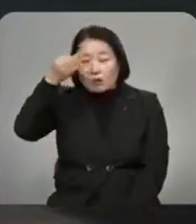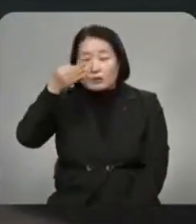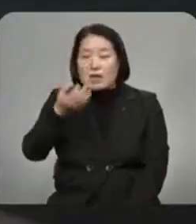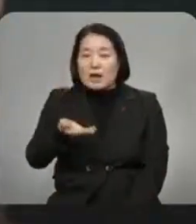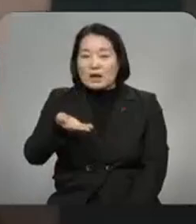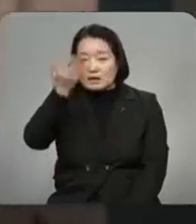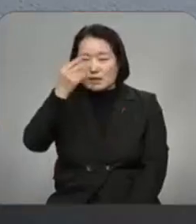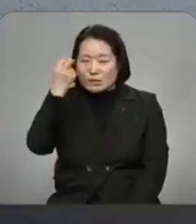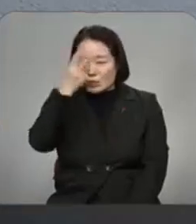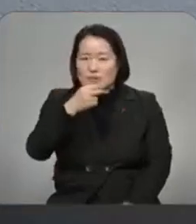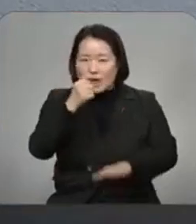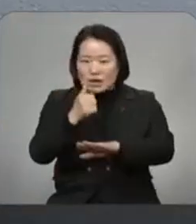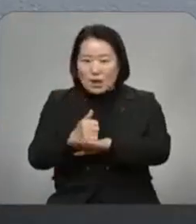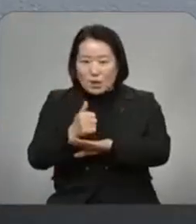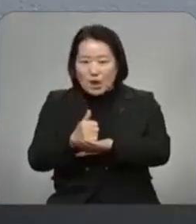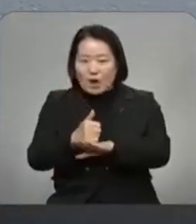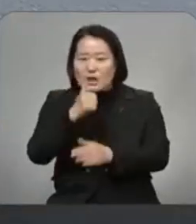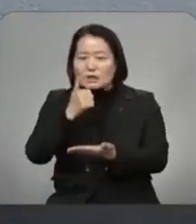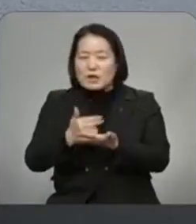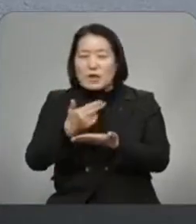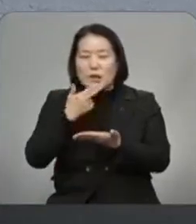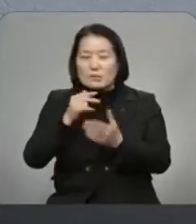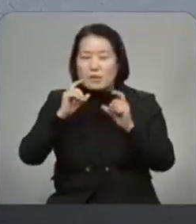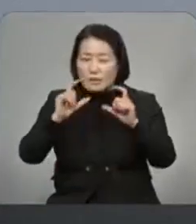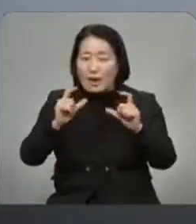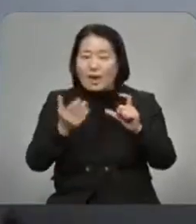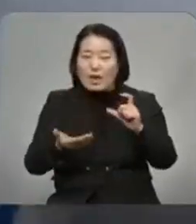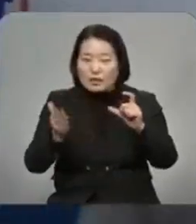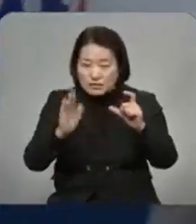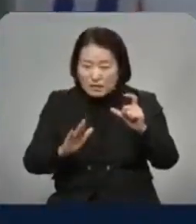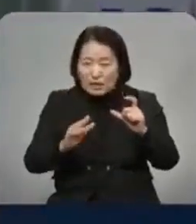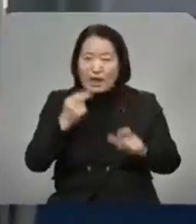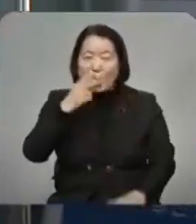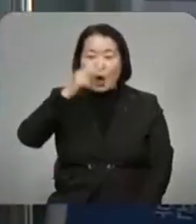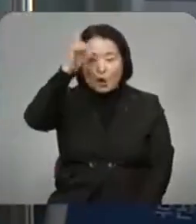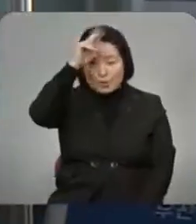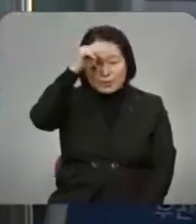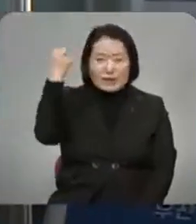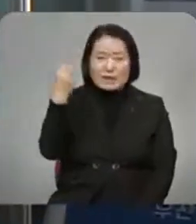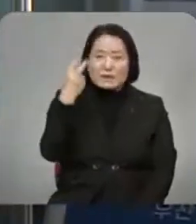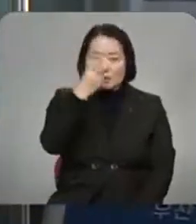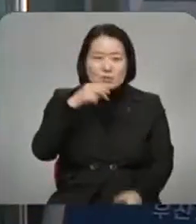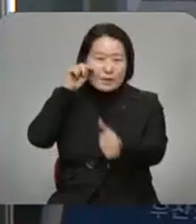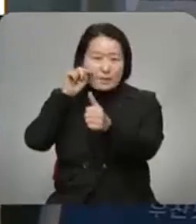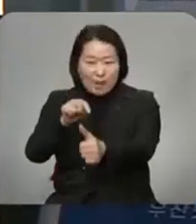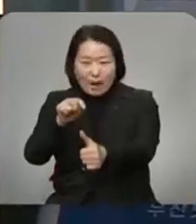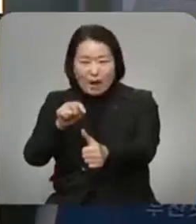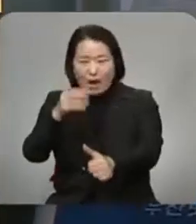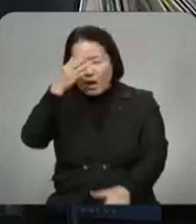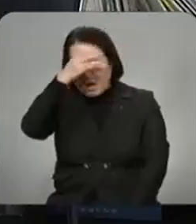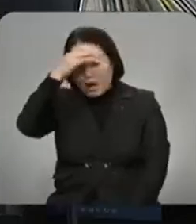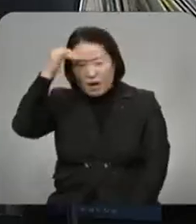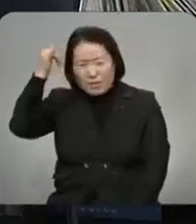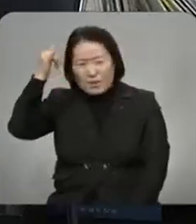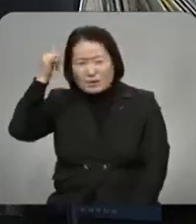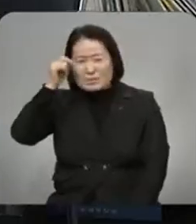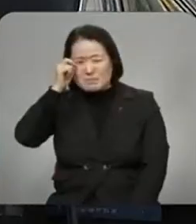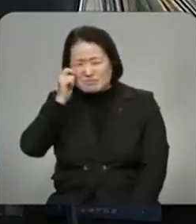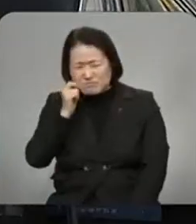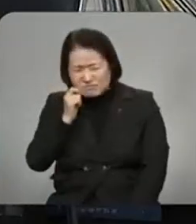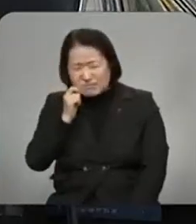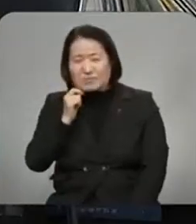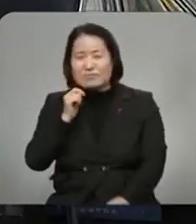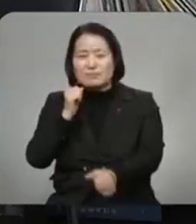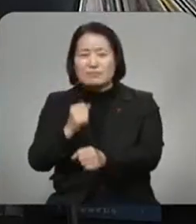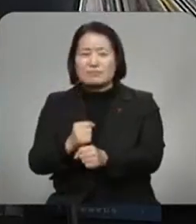혐의없음 결정을 검찰이 다시 조사하는 건 손자를 잃은 할머니를 두 번 울리는 것과 마찬가지라고